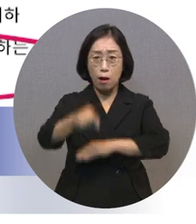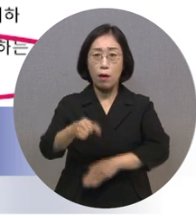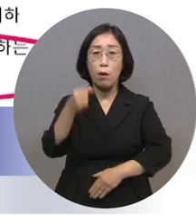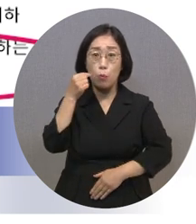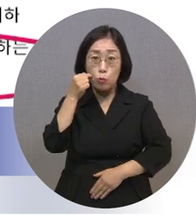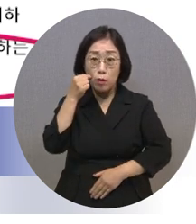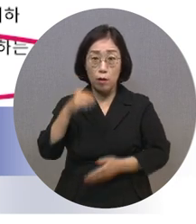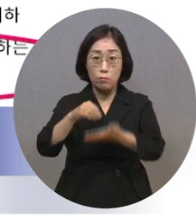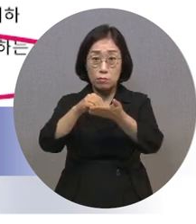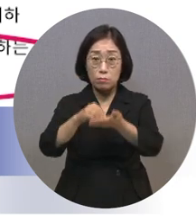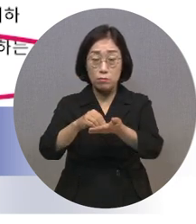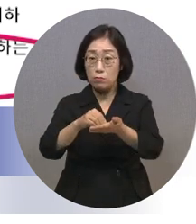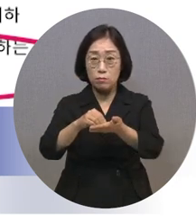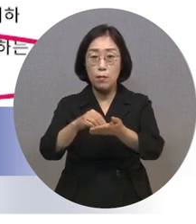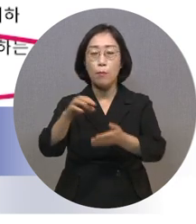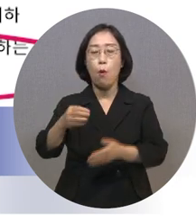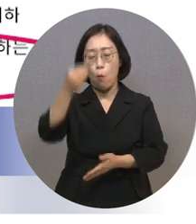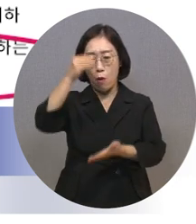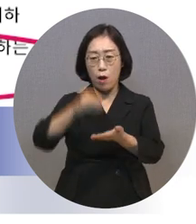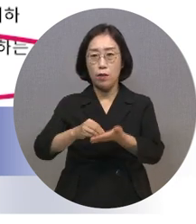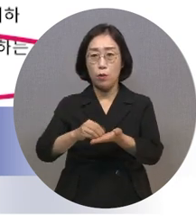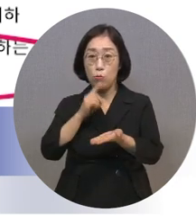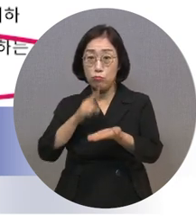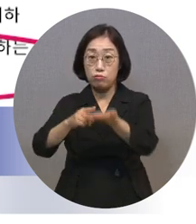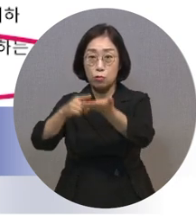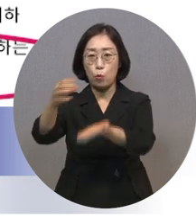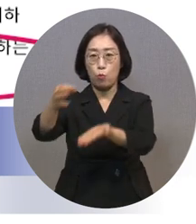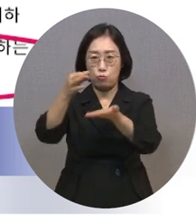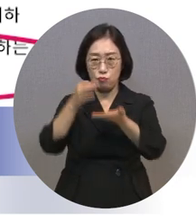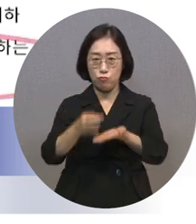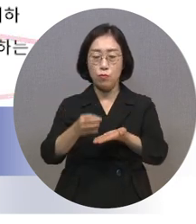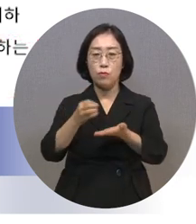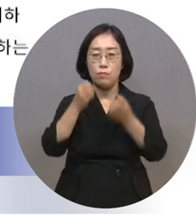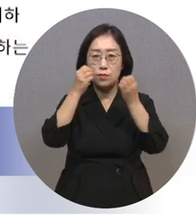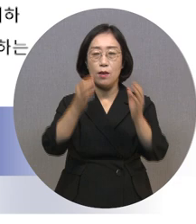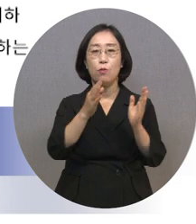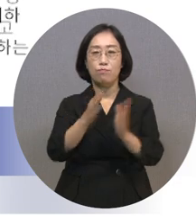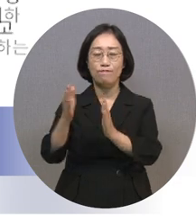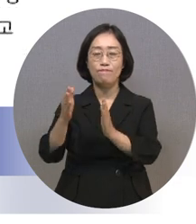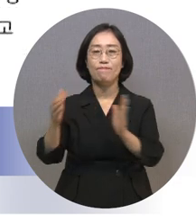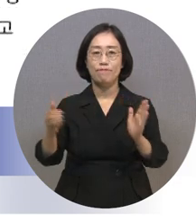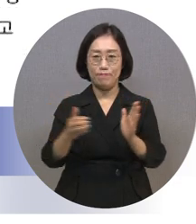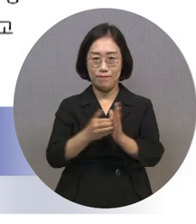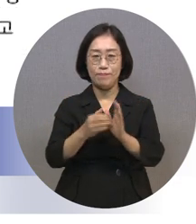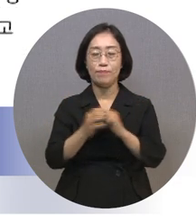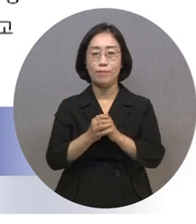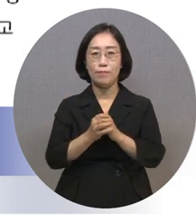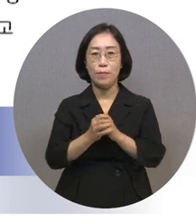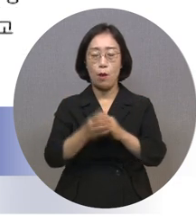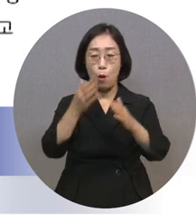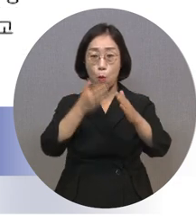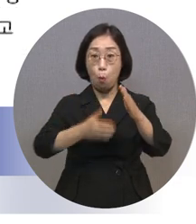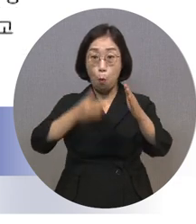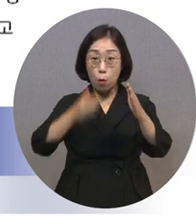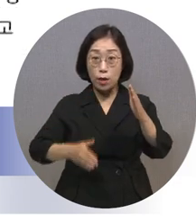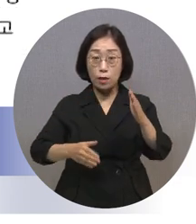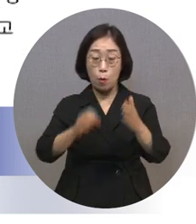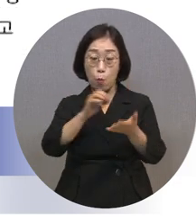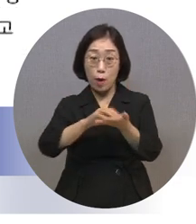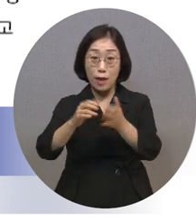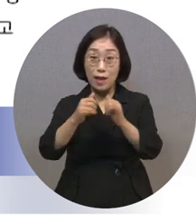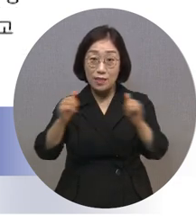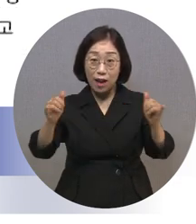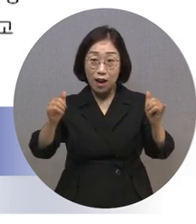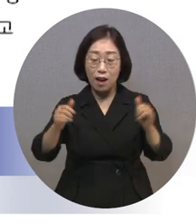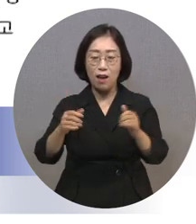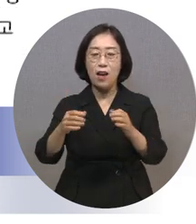대해서도이 납부한 응시료 전액을 반환하는 규정이 신설됐습니다 특히 공인회계사 자격 시험에 응시하는